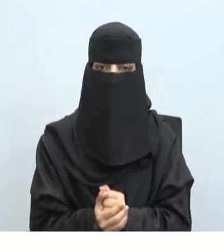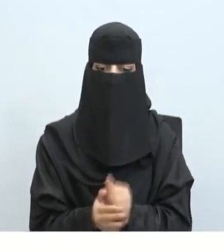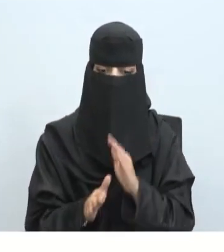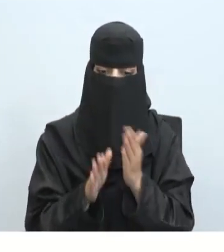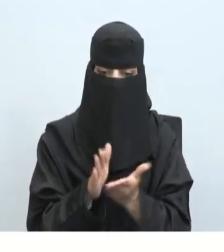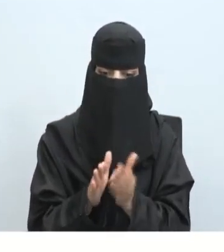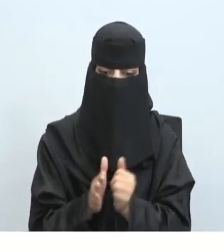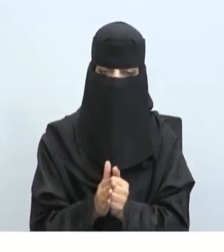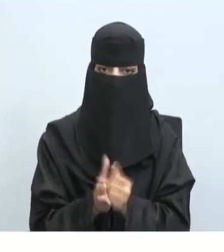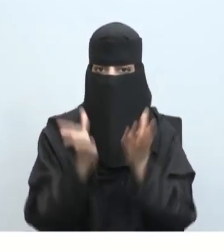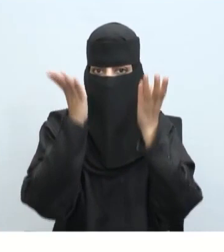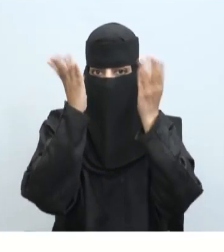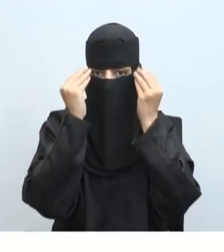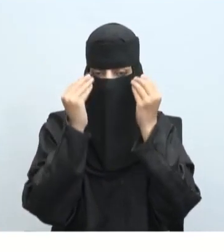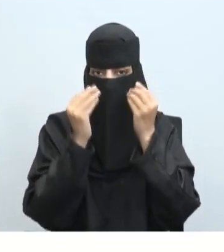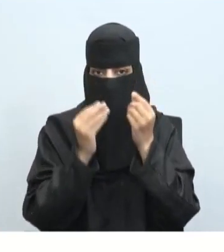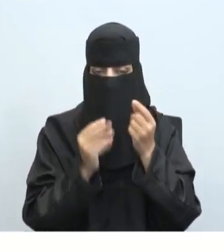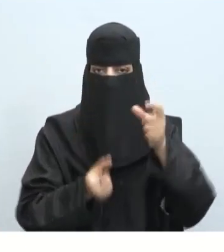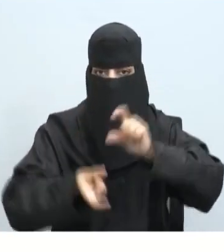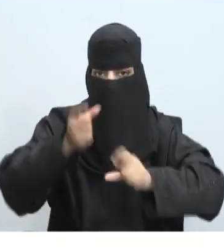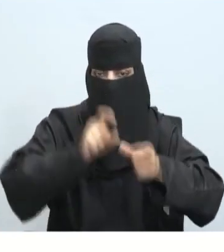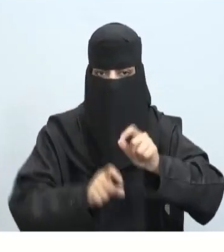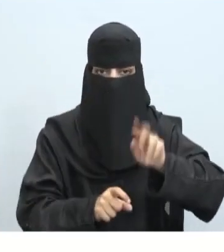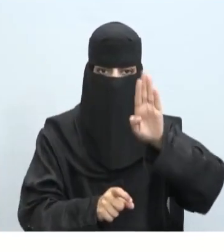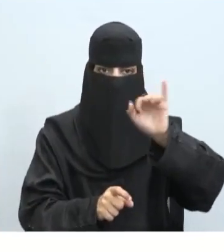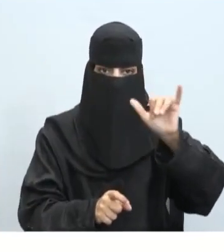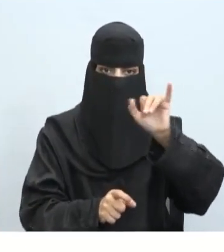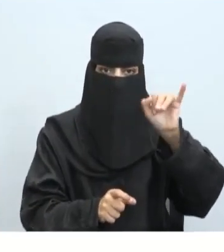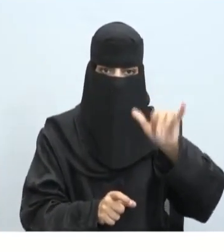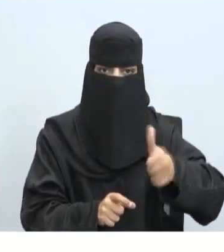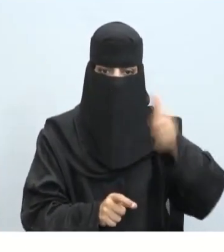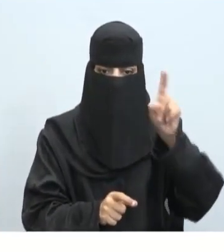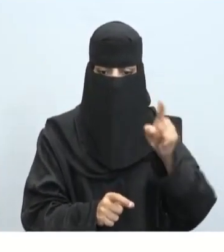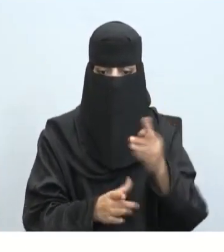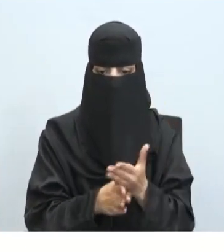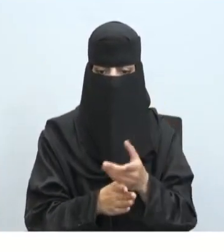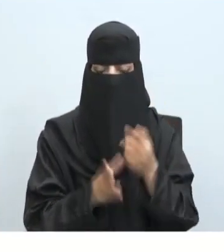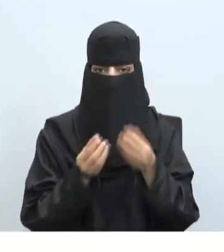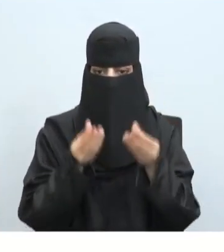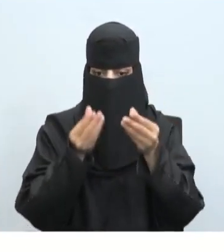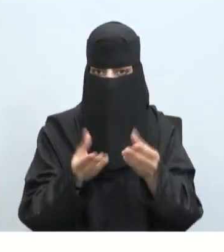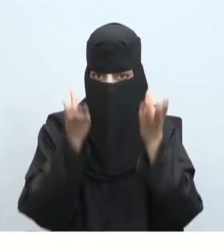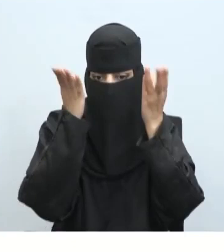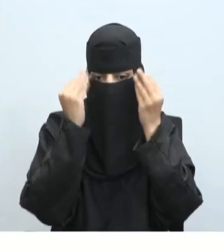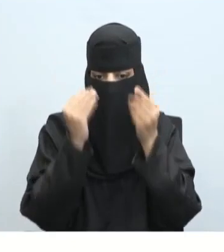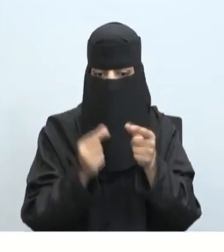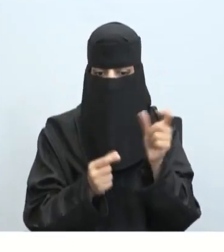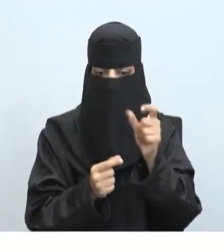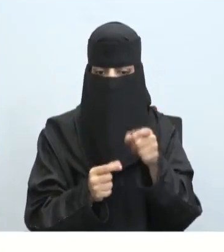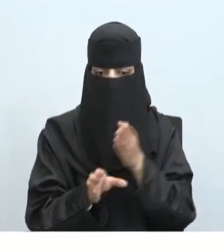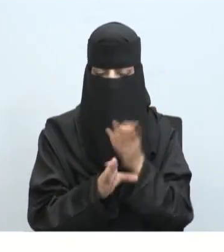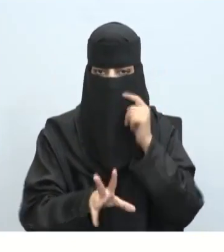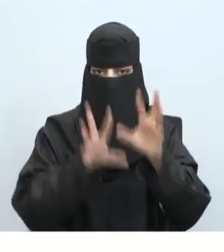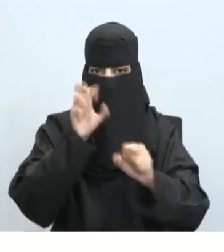البيرون علم الكيمياء علم الكيمياء قدم العلماء المسلمون في هذا العلم